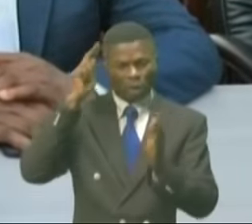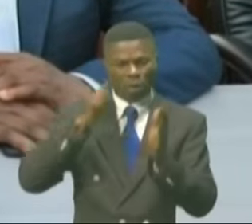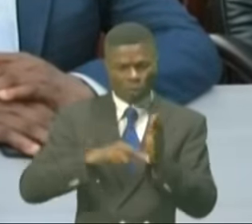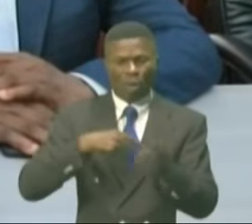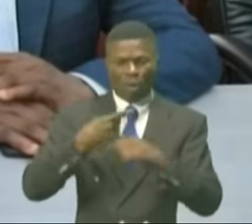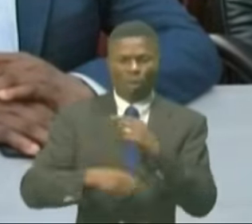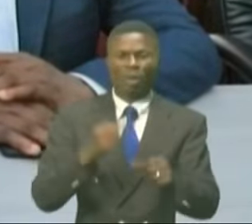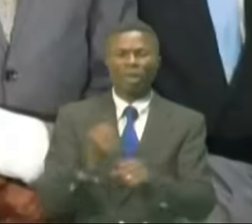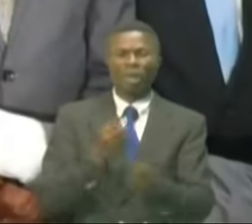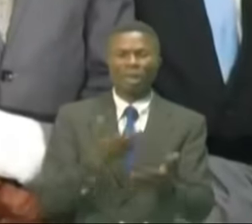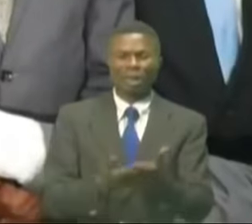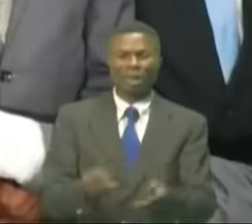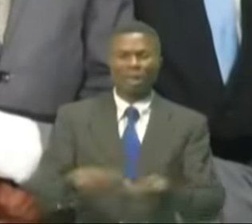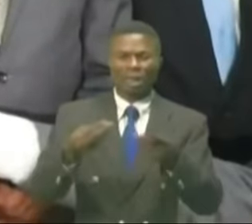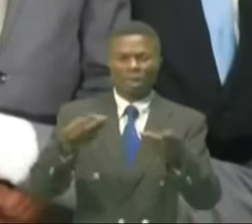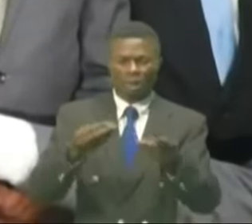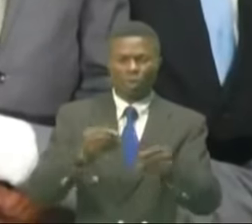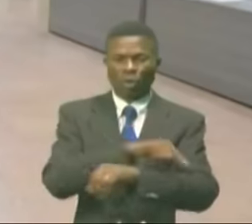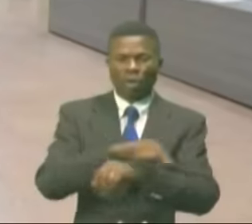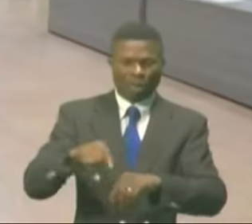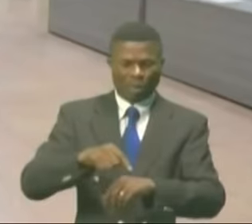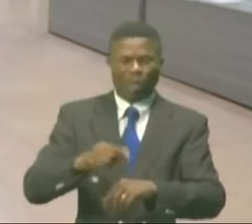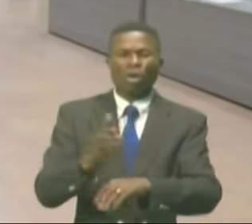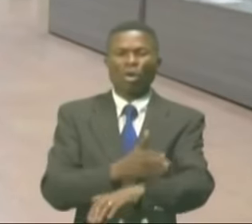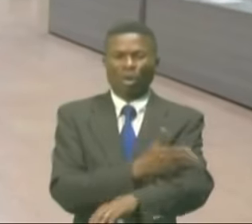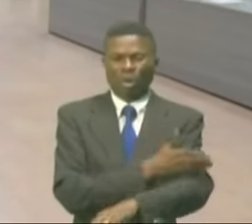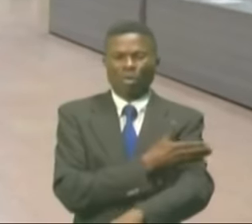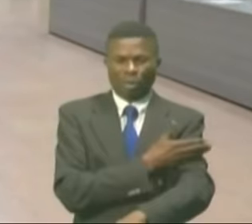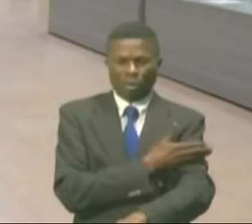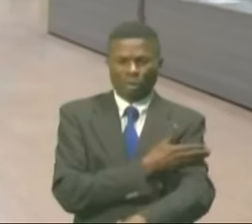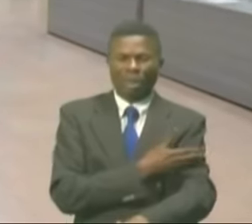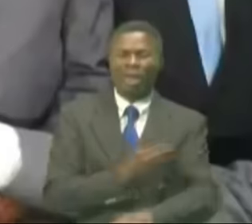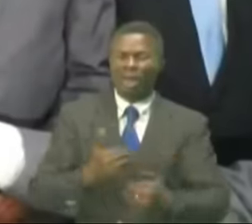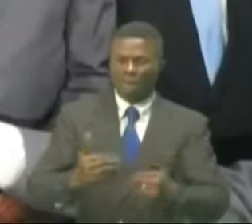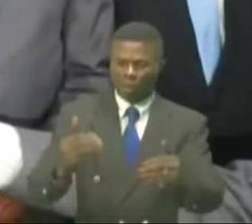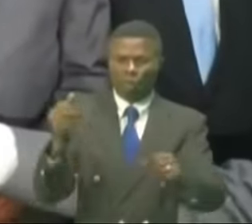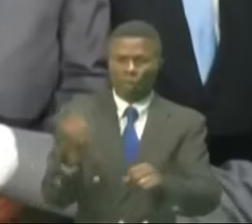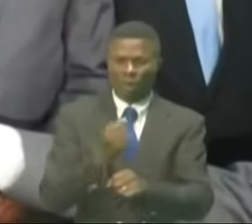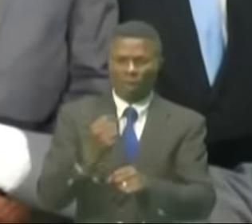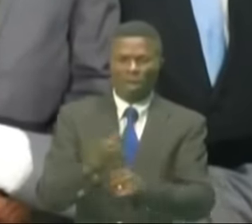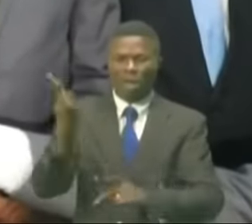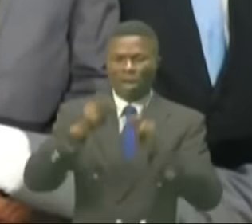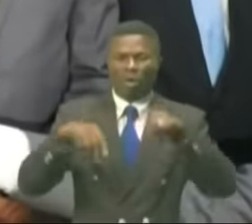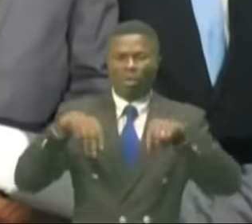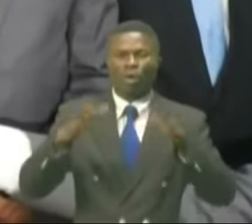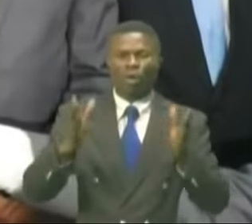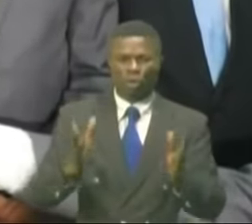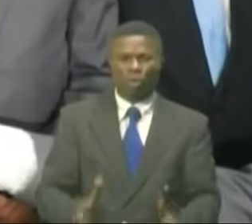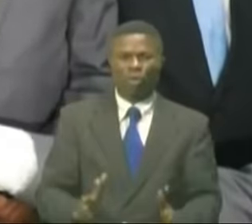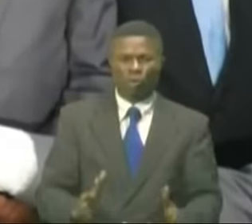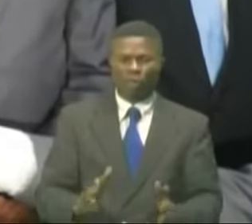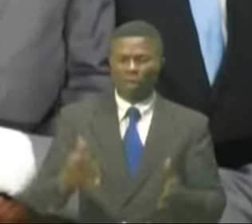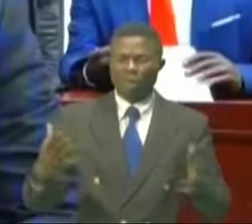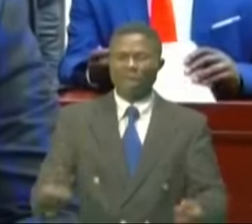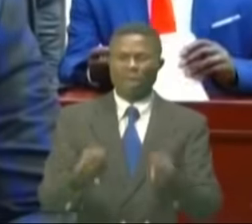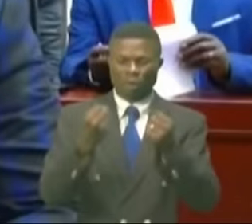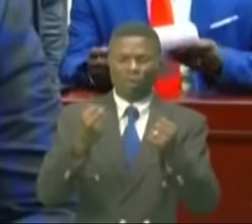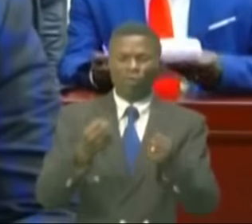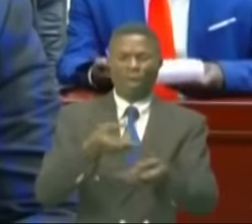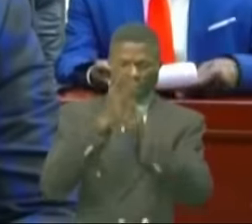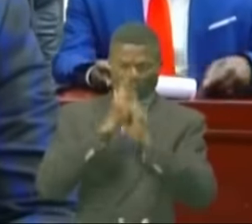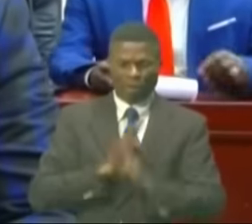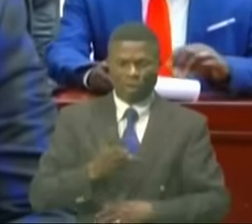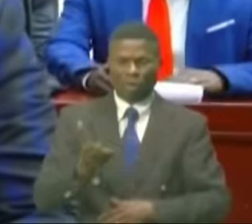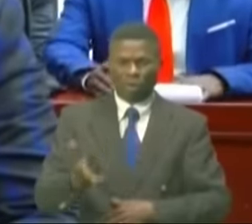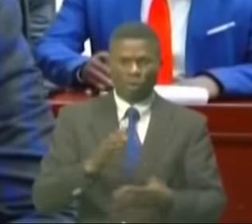investi et donner aux institutions à faire vraiment l'occasion de travailler pour que le peuple congolais puisse se retrouver. Mais je